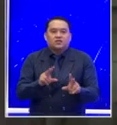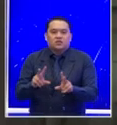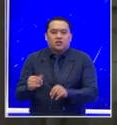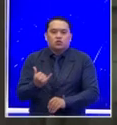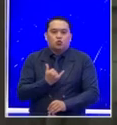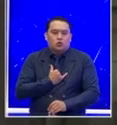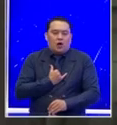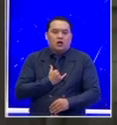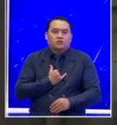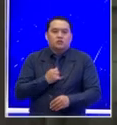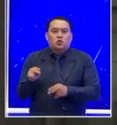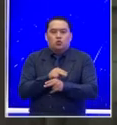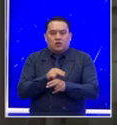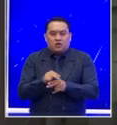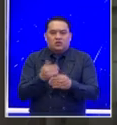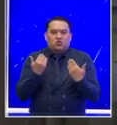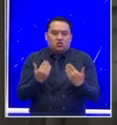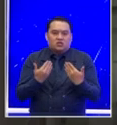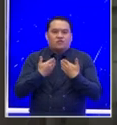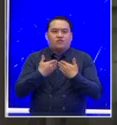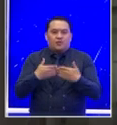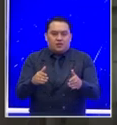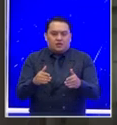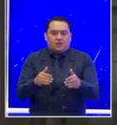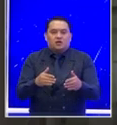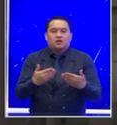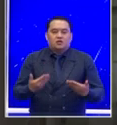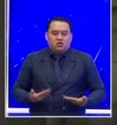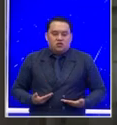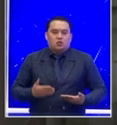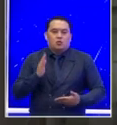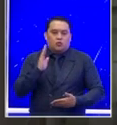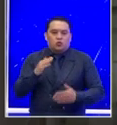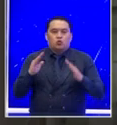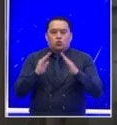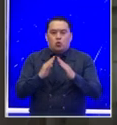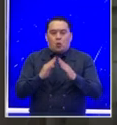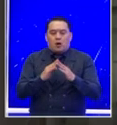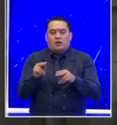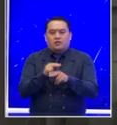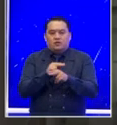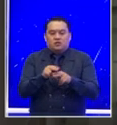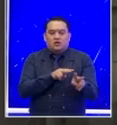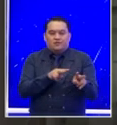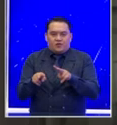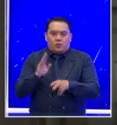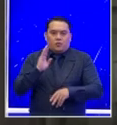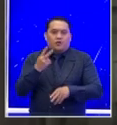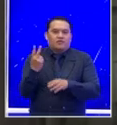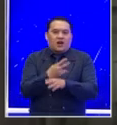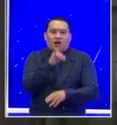удалось ее вылечить. Сейчас она выписана. Тем не менее, она будет находиться под домашним присмотром. Вторая